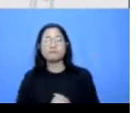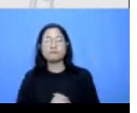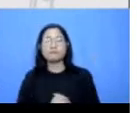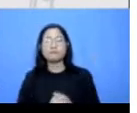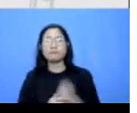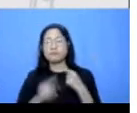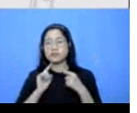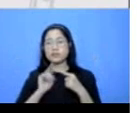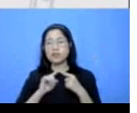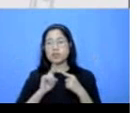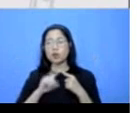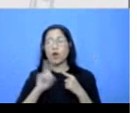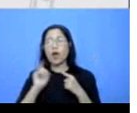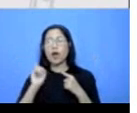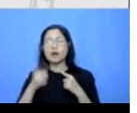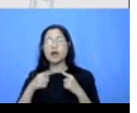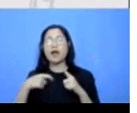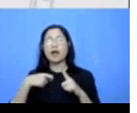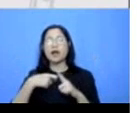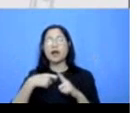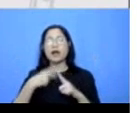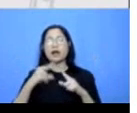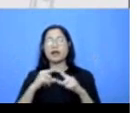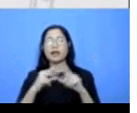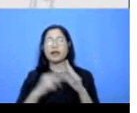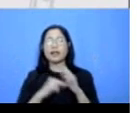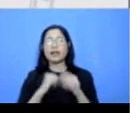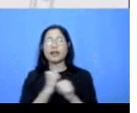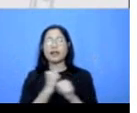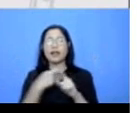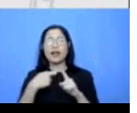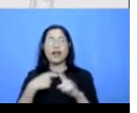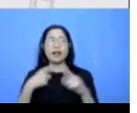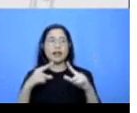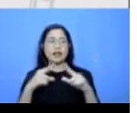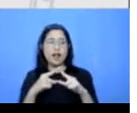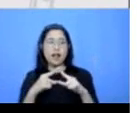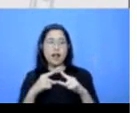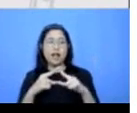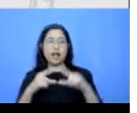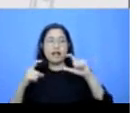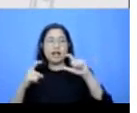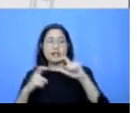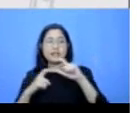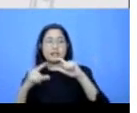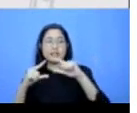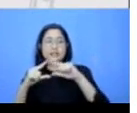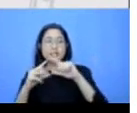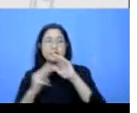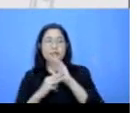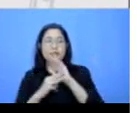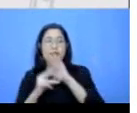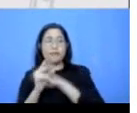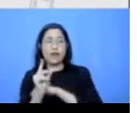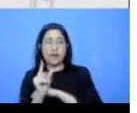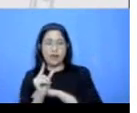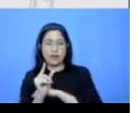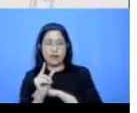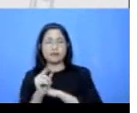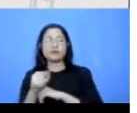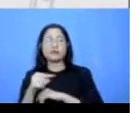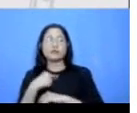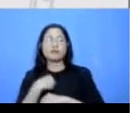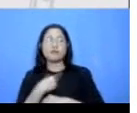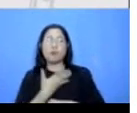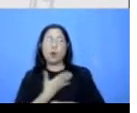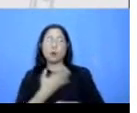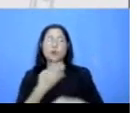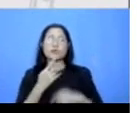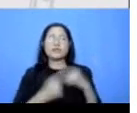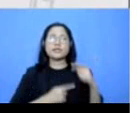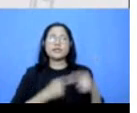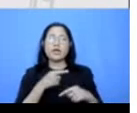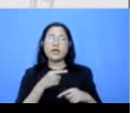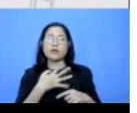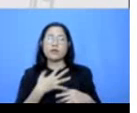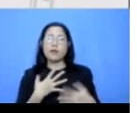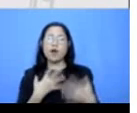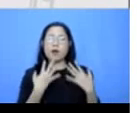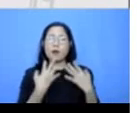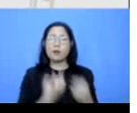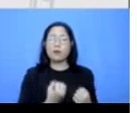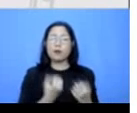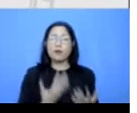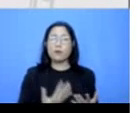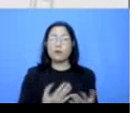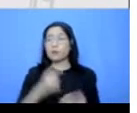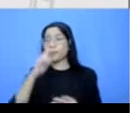kerangka, namanya kerangka SMR. Harapan kami menceritakan ini ini kepada Bapak dan Ibu agar Bapak dan Ibu